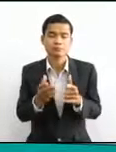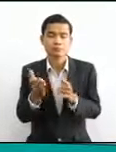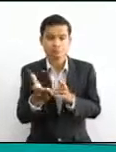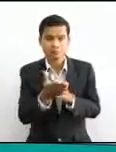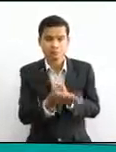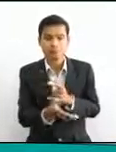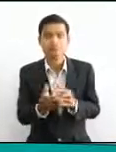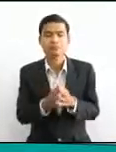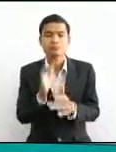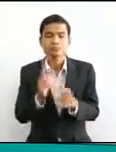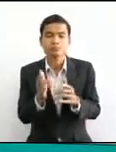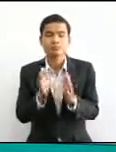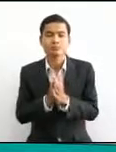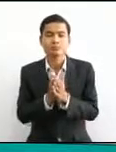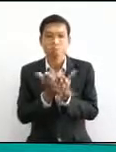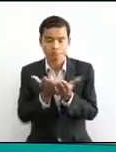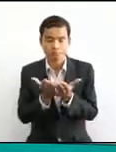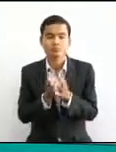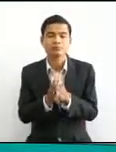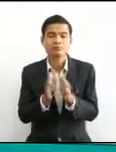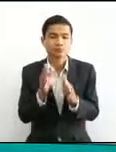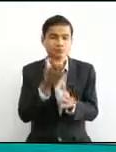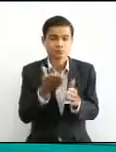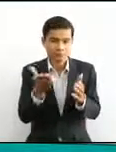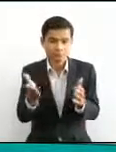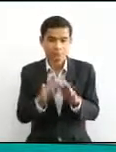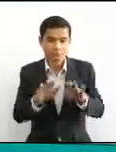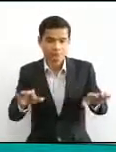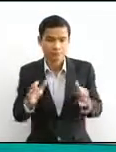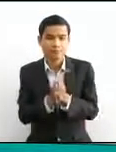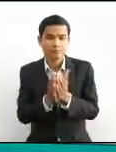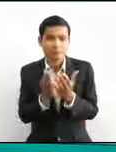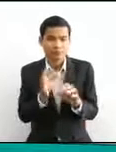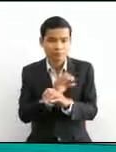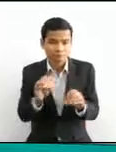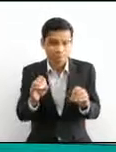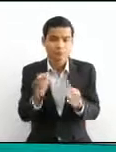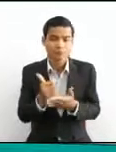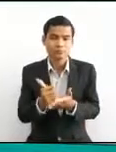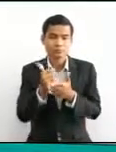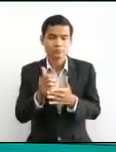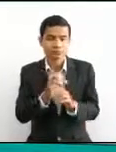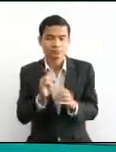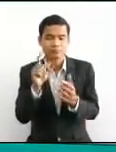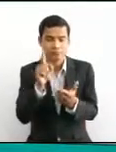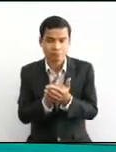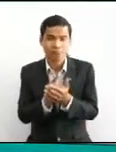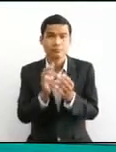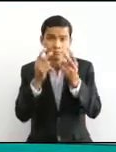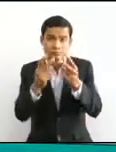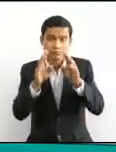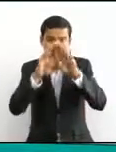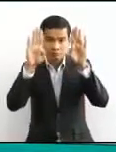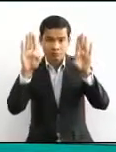con đá mình miên cha con đá mình miên dịp hơi chùm nôi nè khăn đáy tế con cho rùm ăn